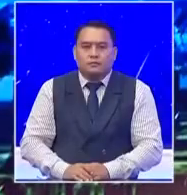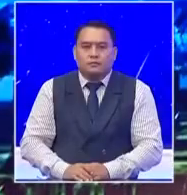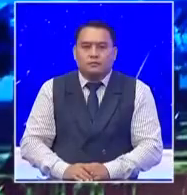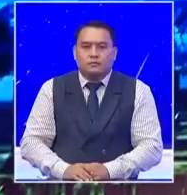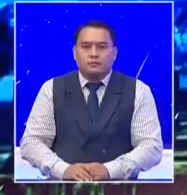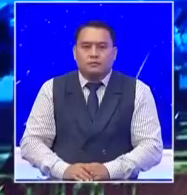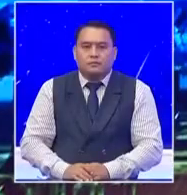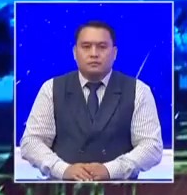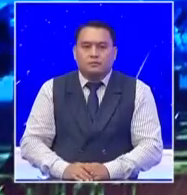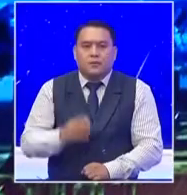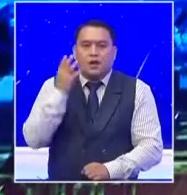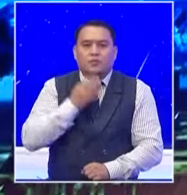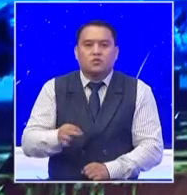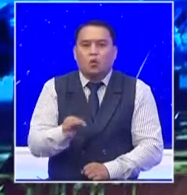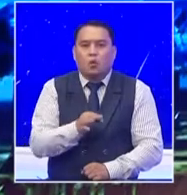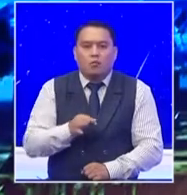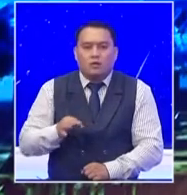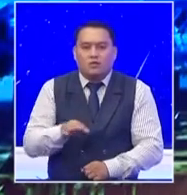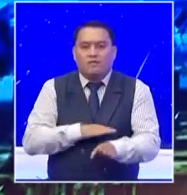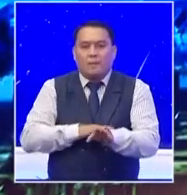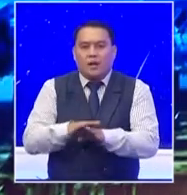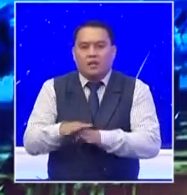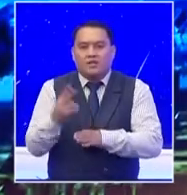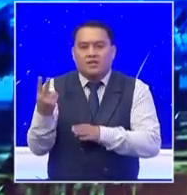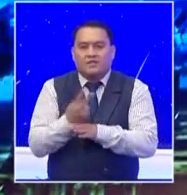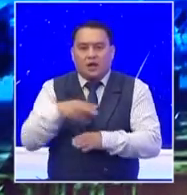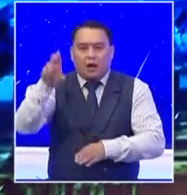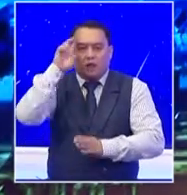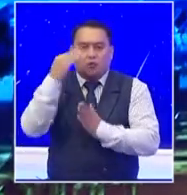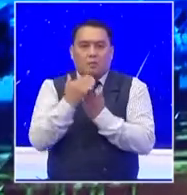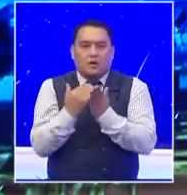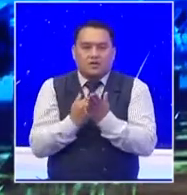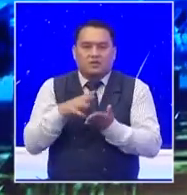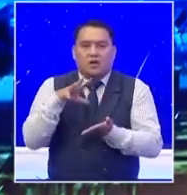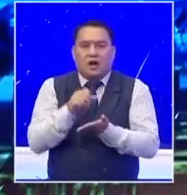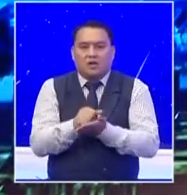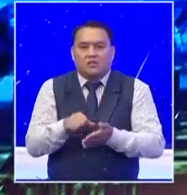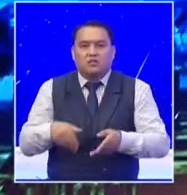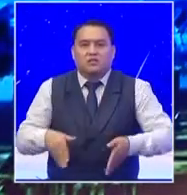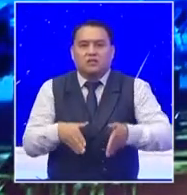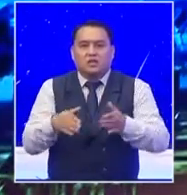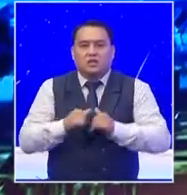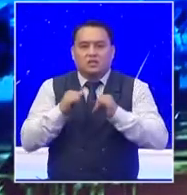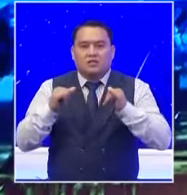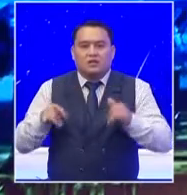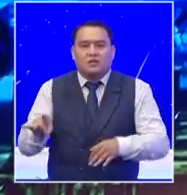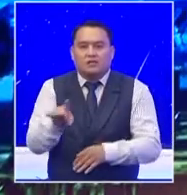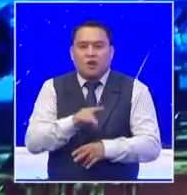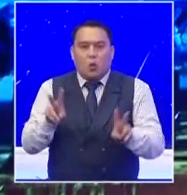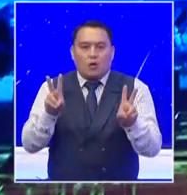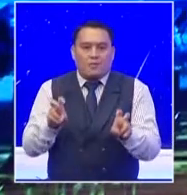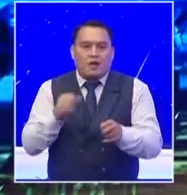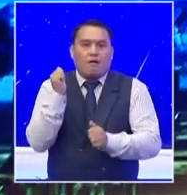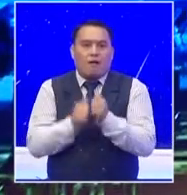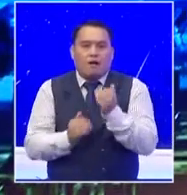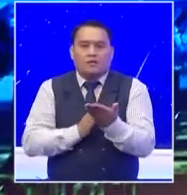В поселке Рудничный Алматинской области реализуются сразу две государственные программы – «Дорожная карта занятости» и «Развитие регионов».